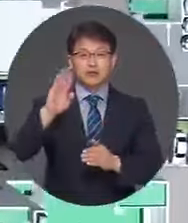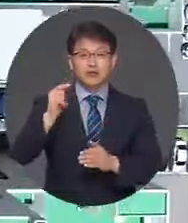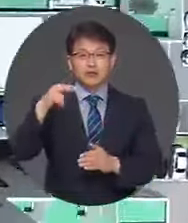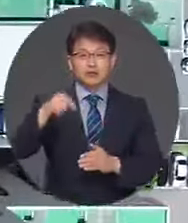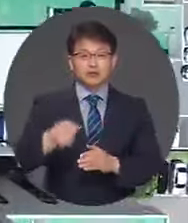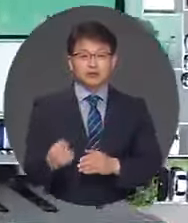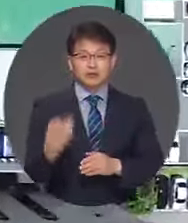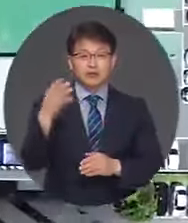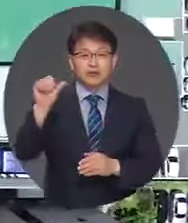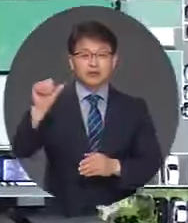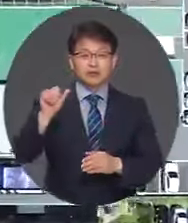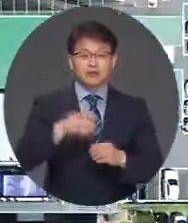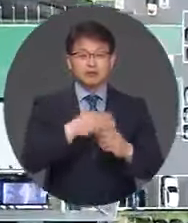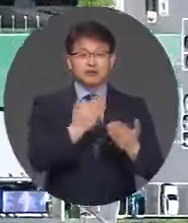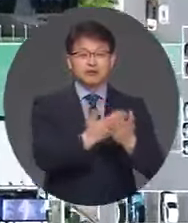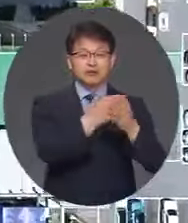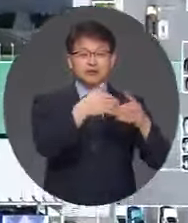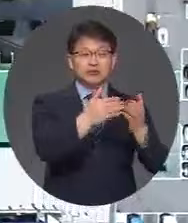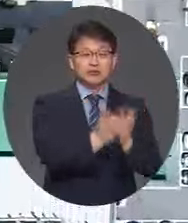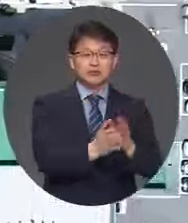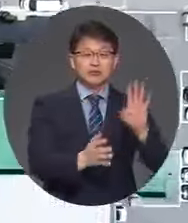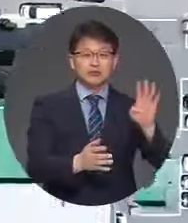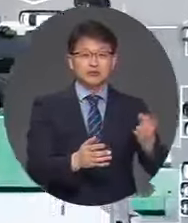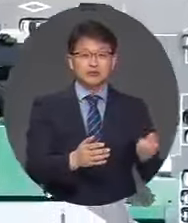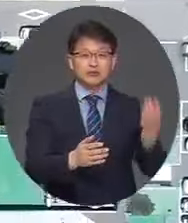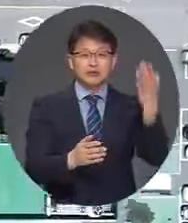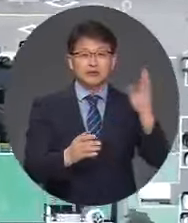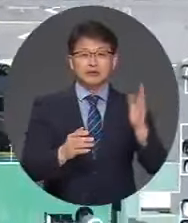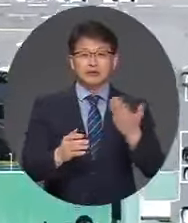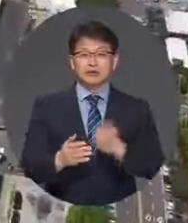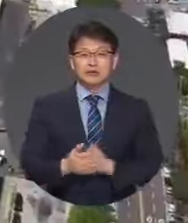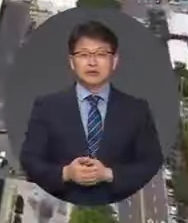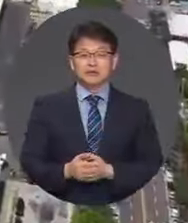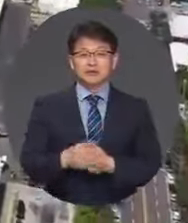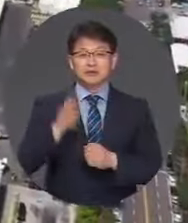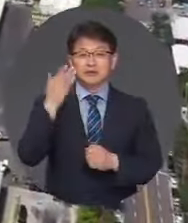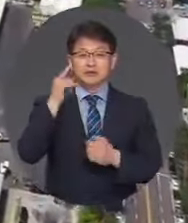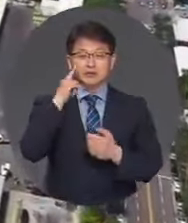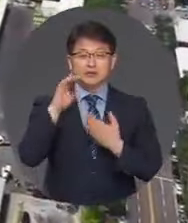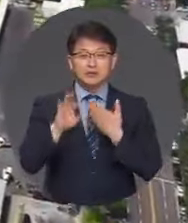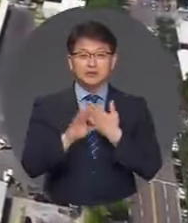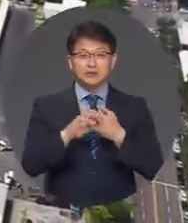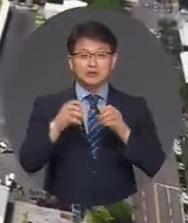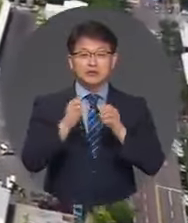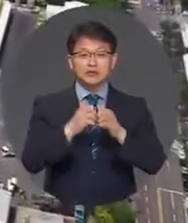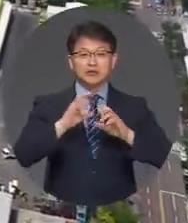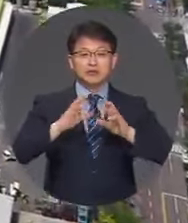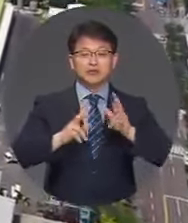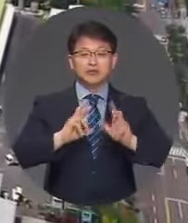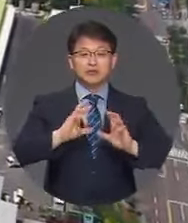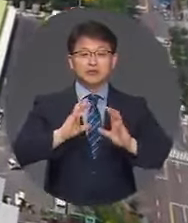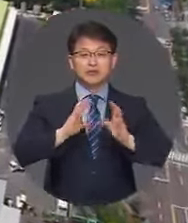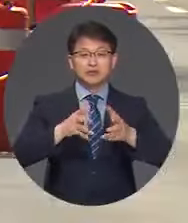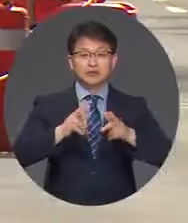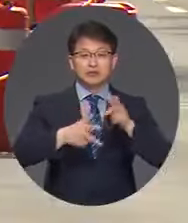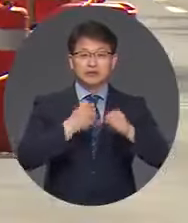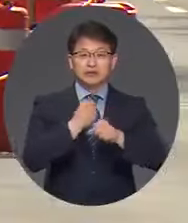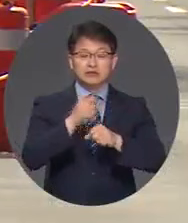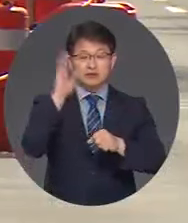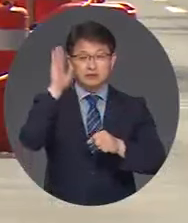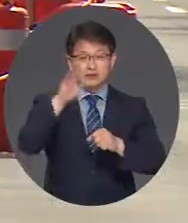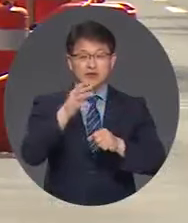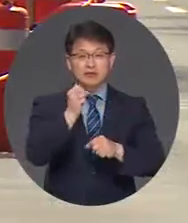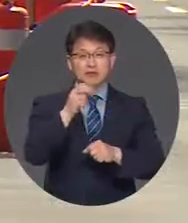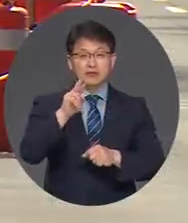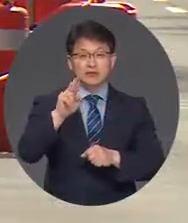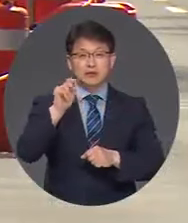후보는 5번, 진보 진영 후보는 4번 당선됐습니다. 최근에는 창원 국가산업단지의 미래와